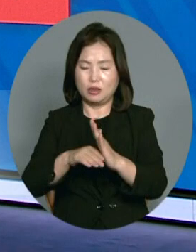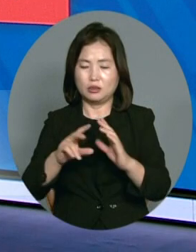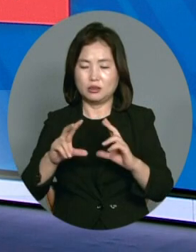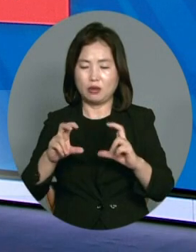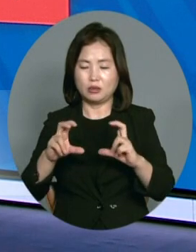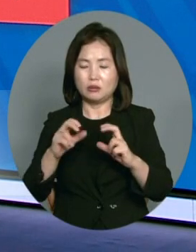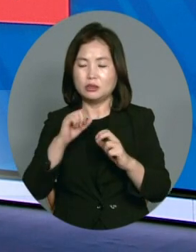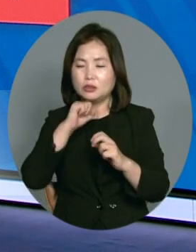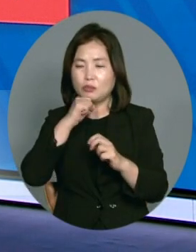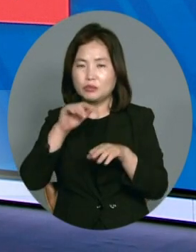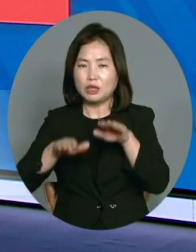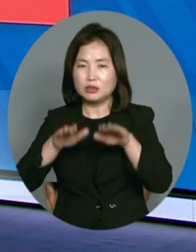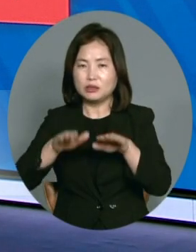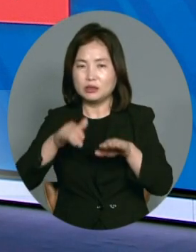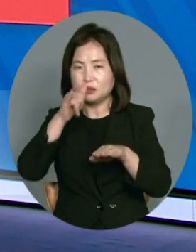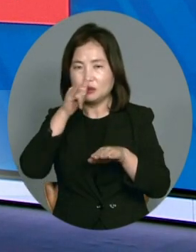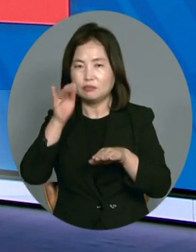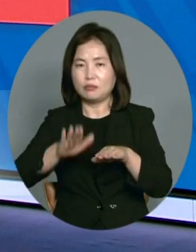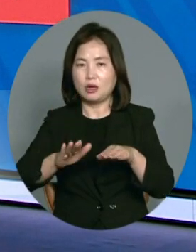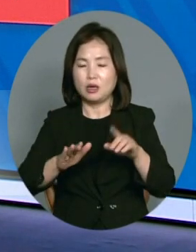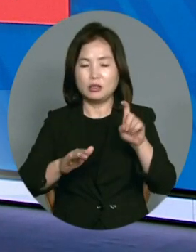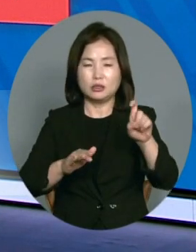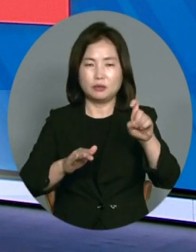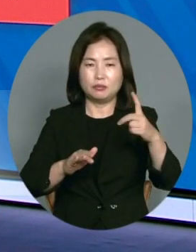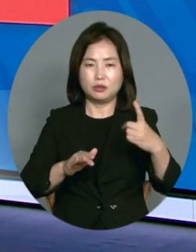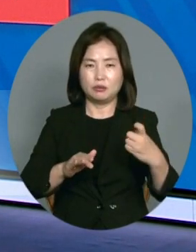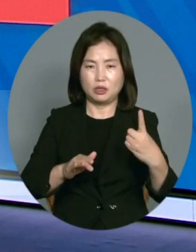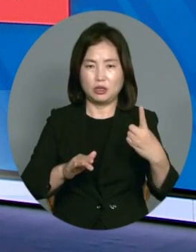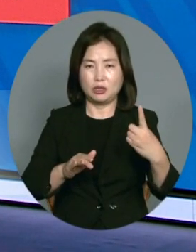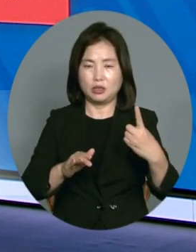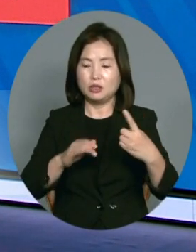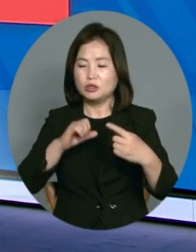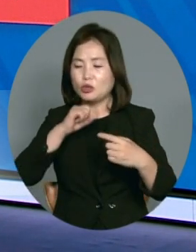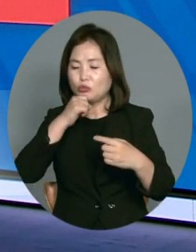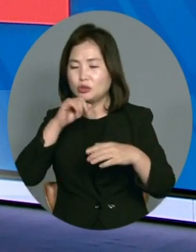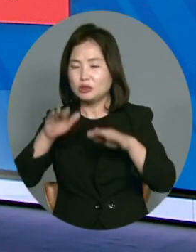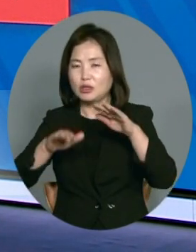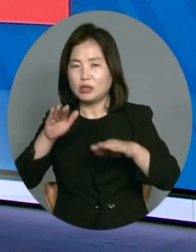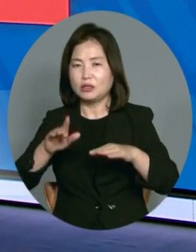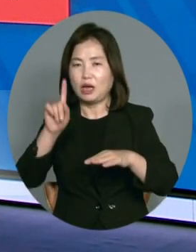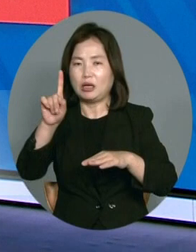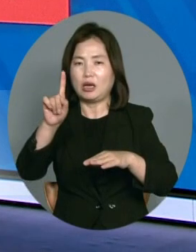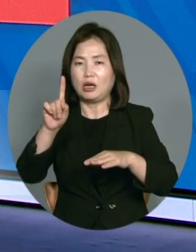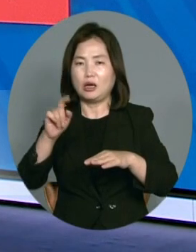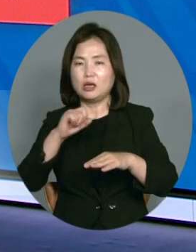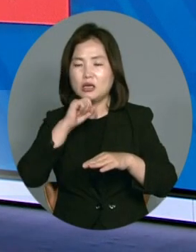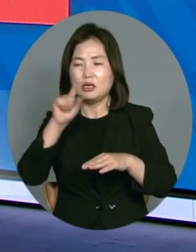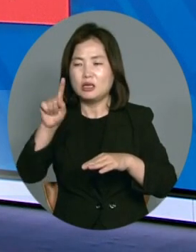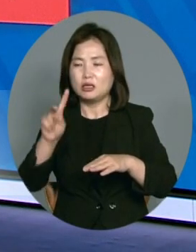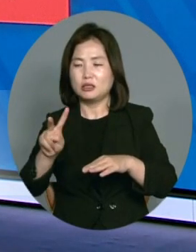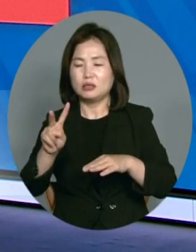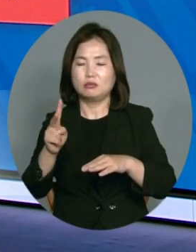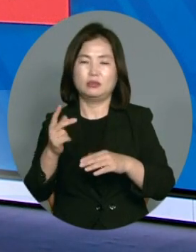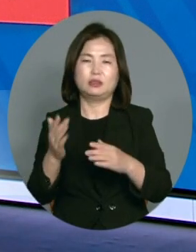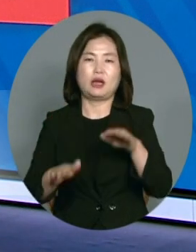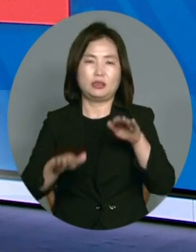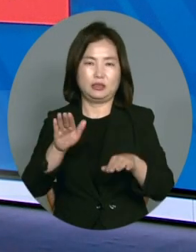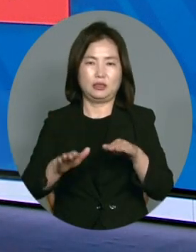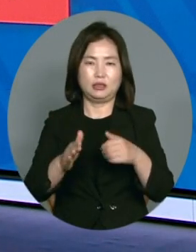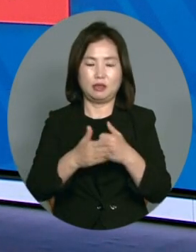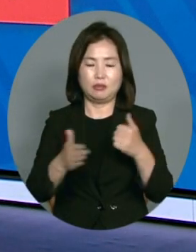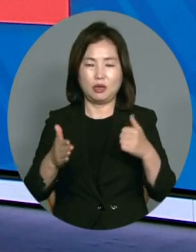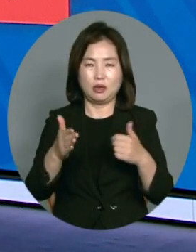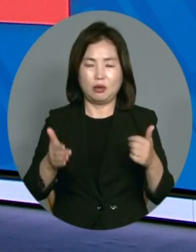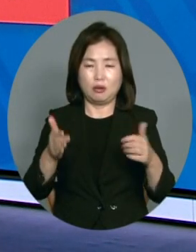성남과는 승점차가 좀 있는 편이지만 10, 11위 그룹과는 한 경기로도 바뀔 수 있는 승점 1, 2점 차에 불과합니다.